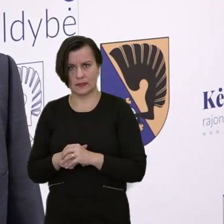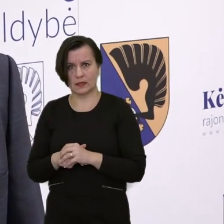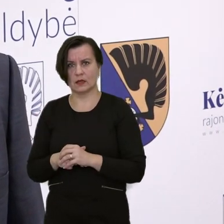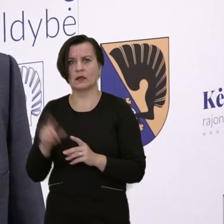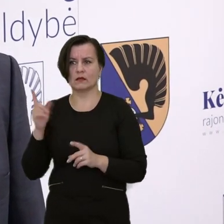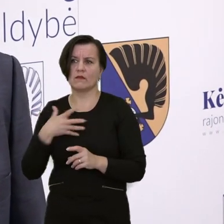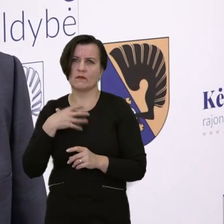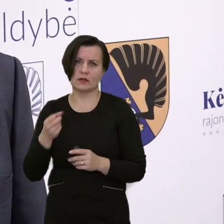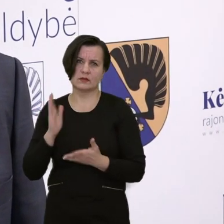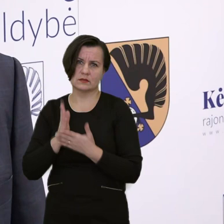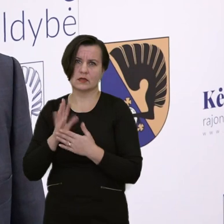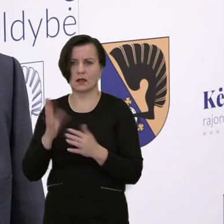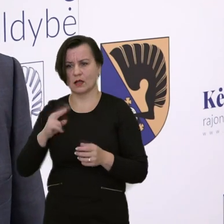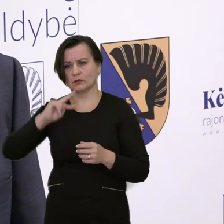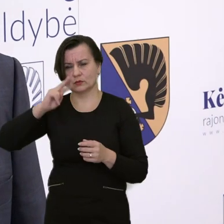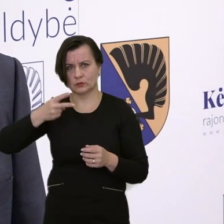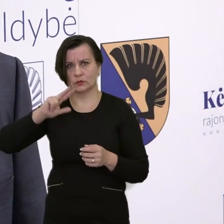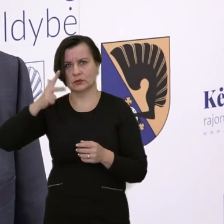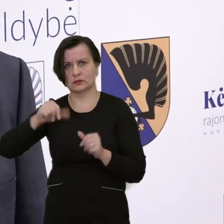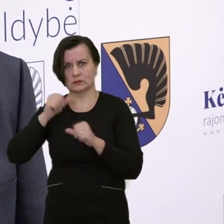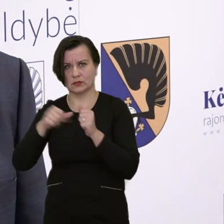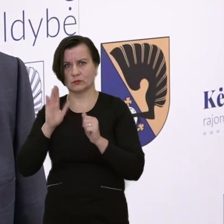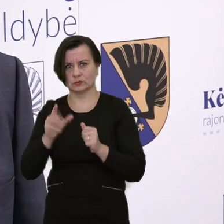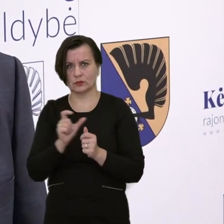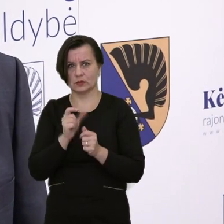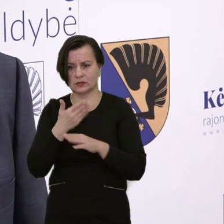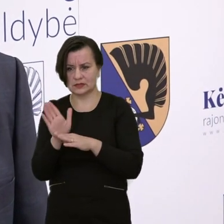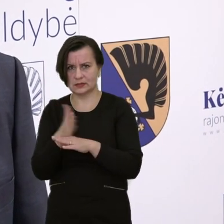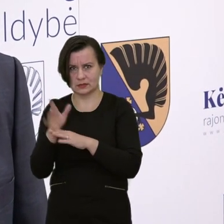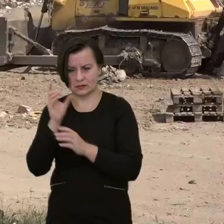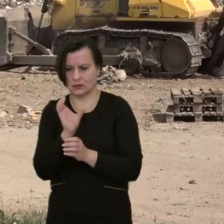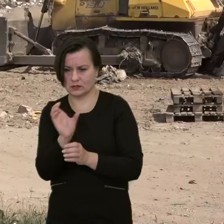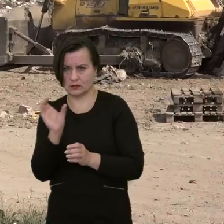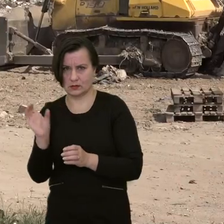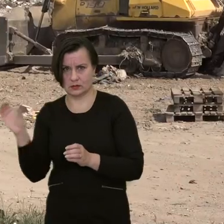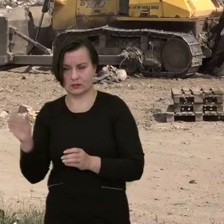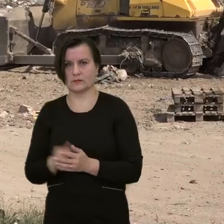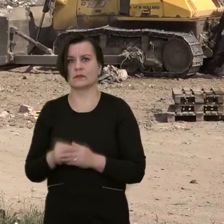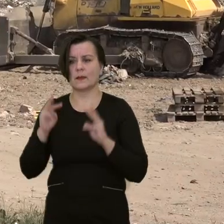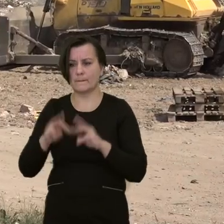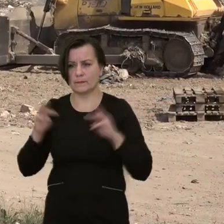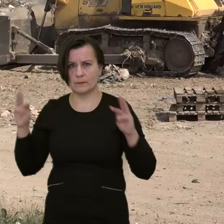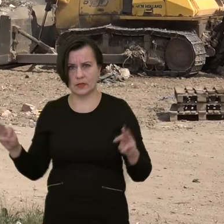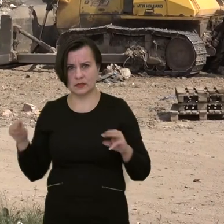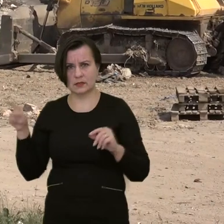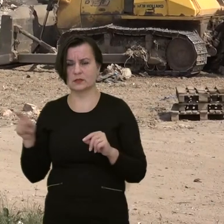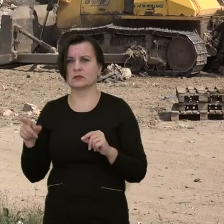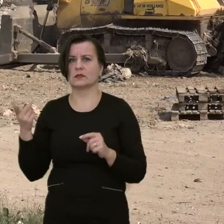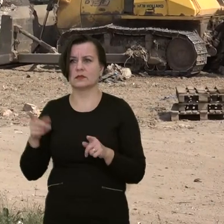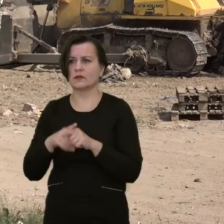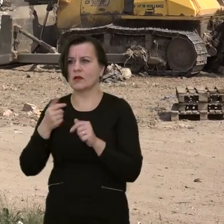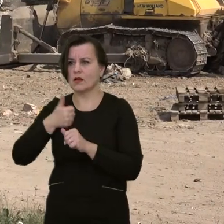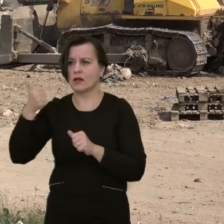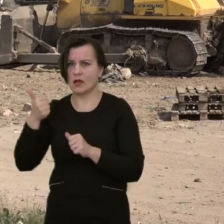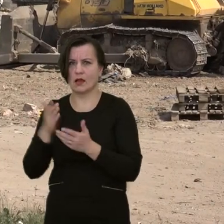na, šiokia tokia viltis dar yra, kad galbūt per 2-3 metus bus išdėstyta. tarp kitko ministras kaip gerą pavyzdį dėl